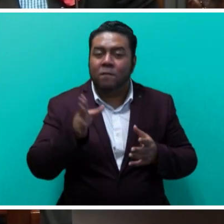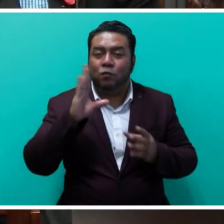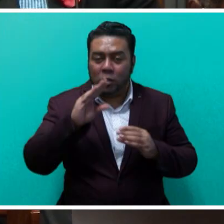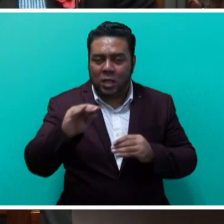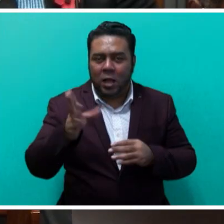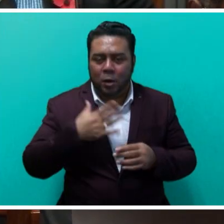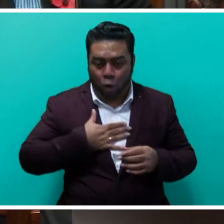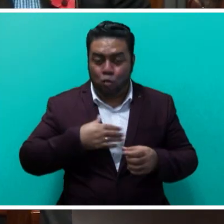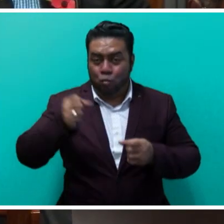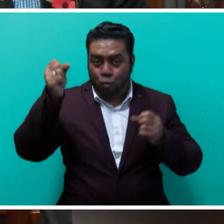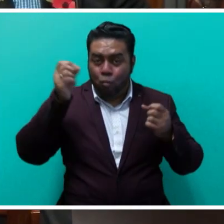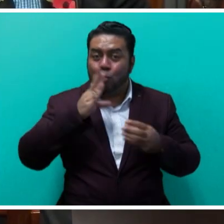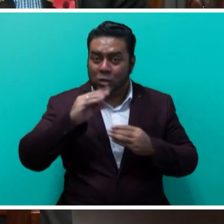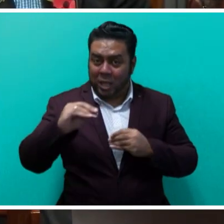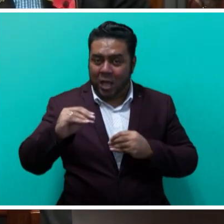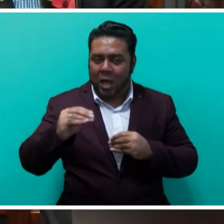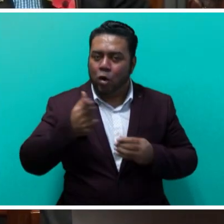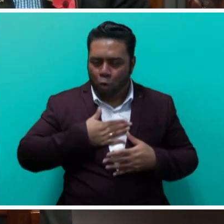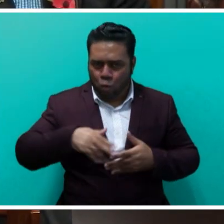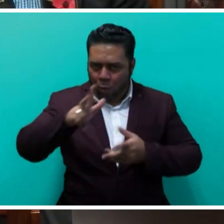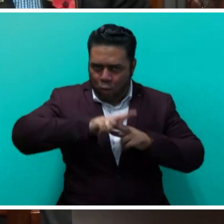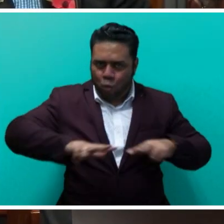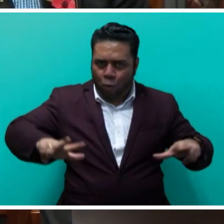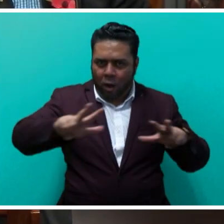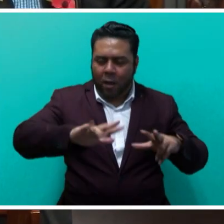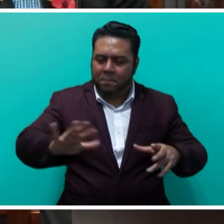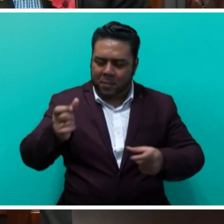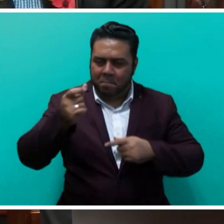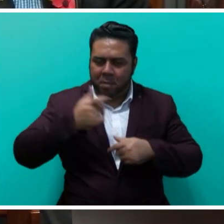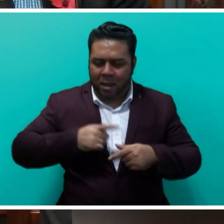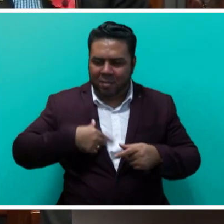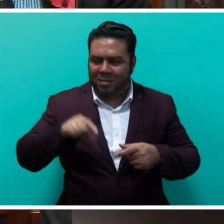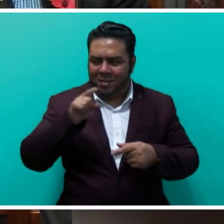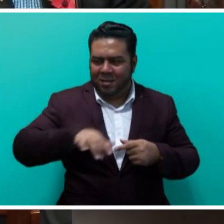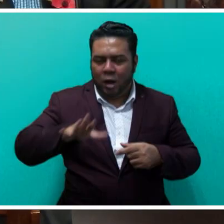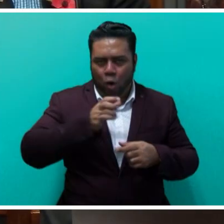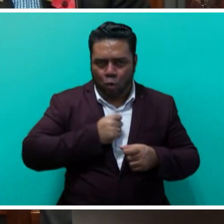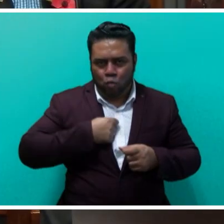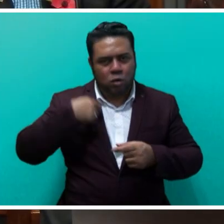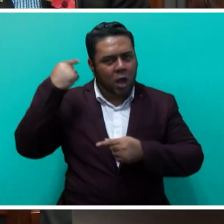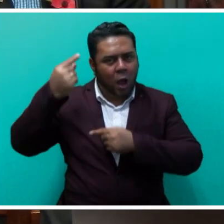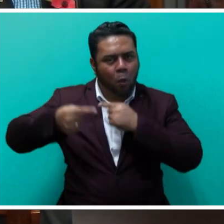nongu vosa, nongu vanua, membele tira na nongu kawa.